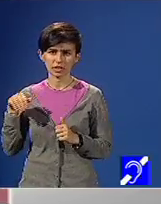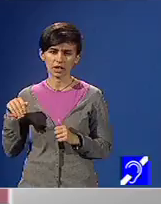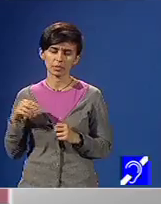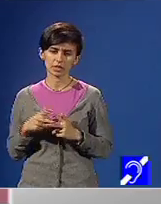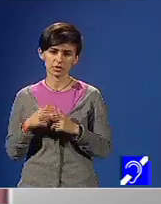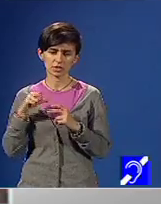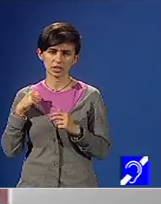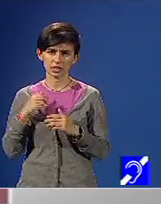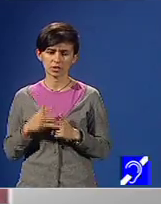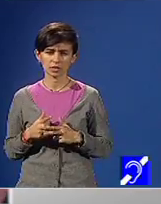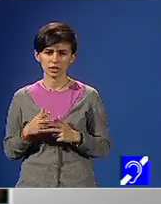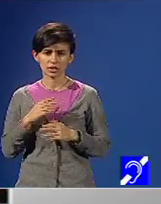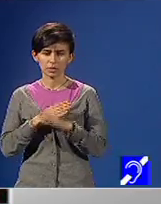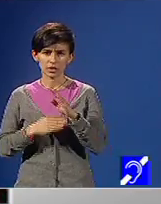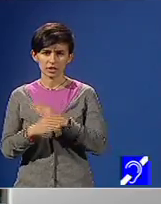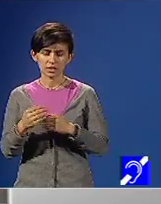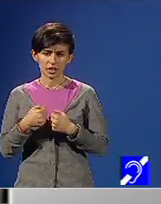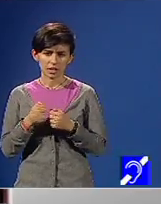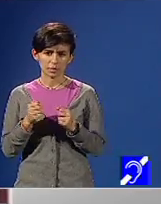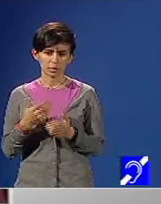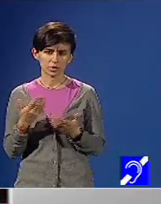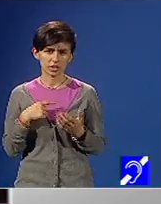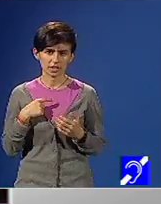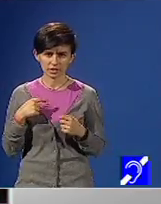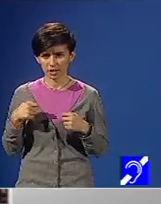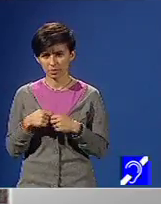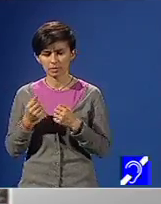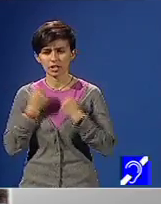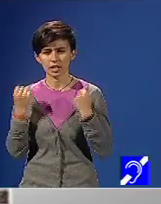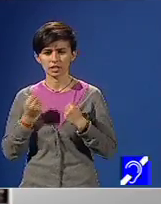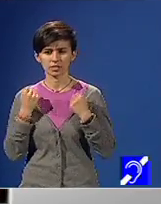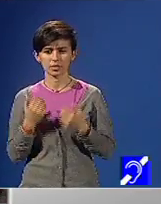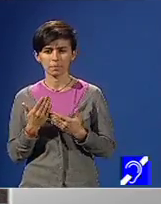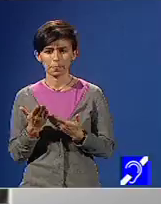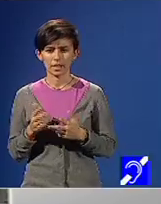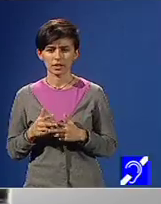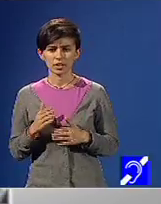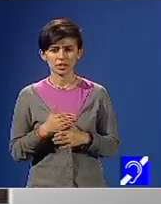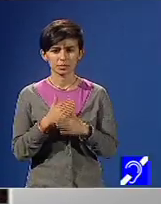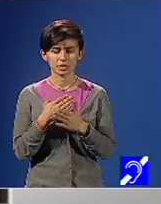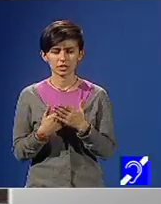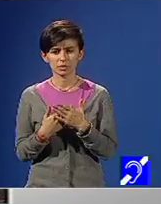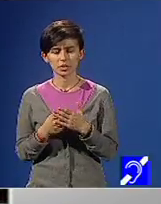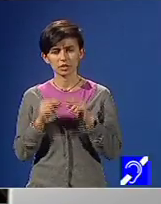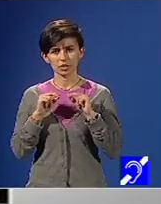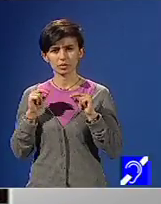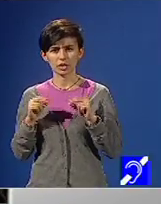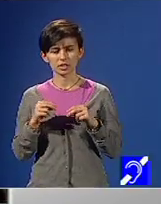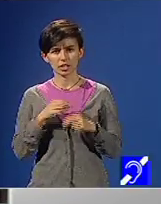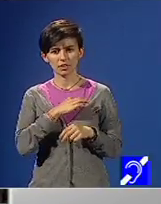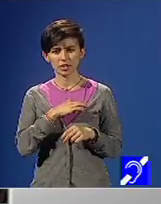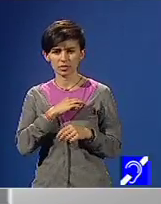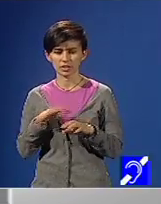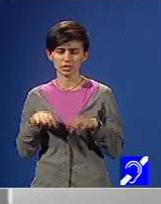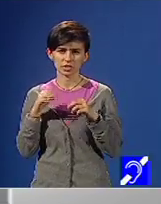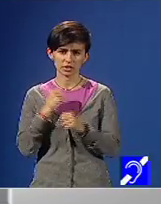tinerii cu dizabilități care termină școala și care sunt membri activi, oferindu-le sprijin pentru educație universitară și pentru găsirea